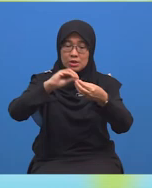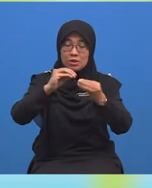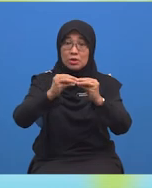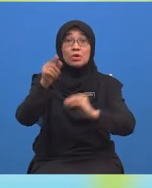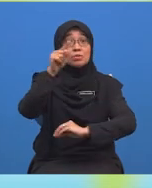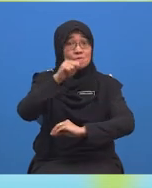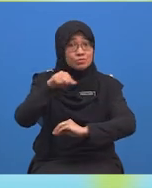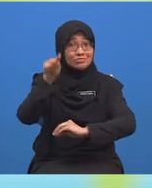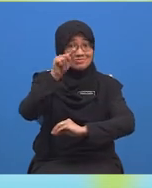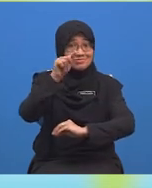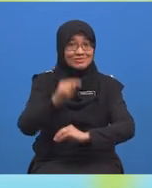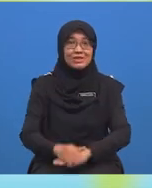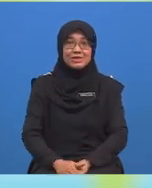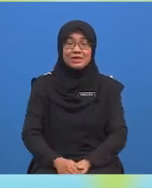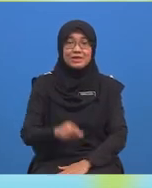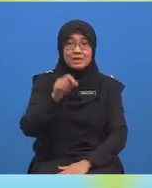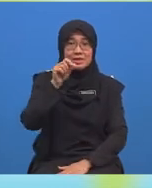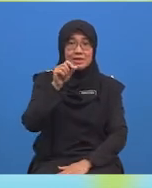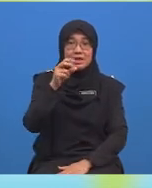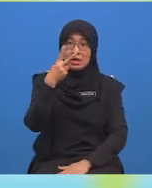kepada nombor bulat iaitu